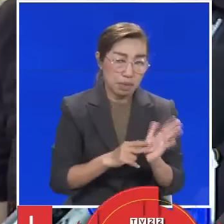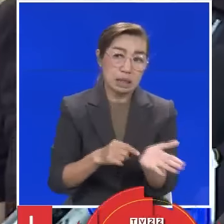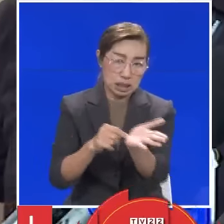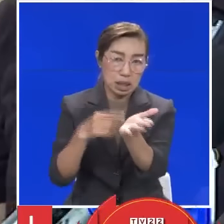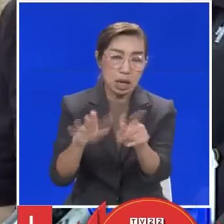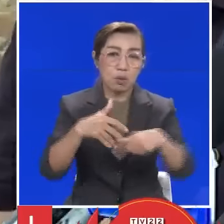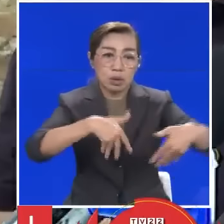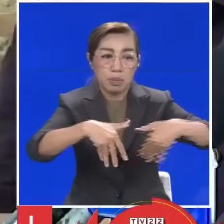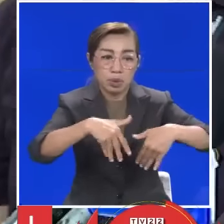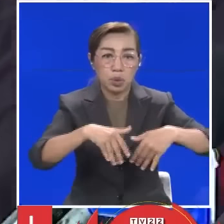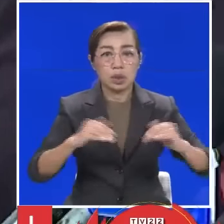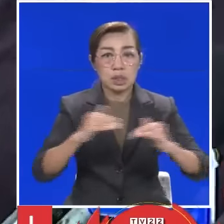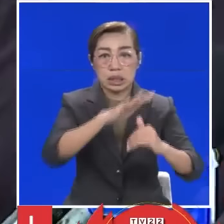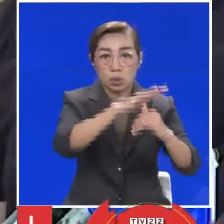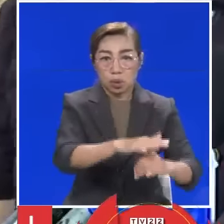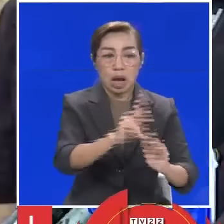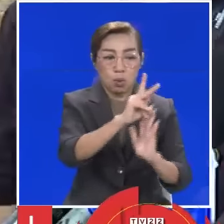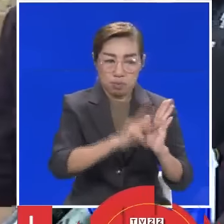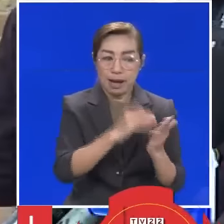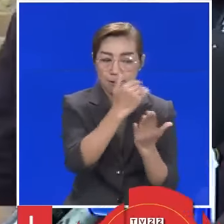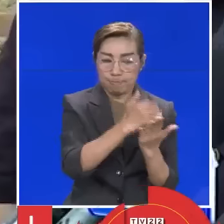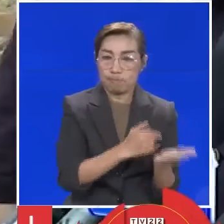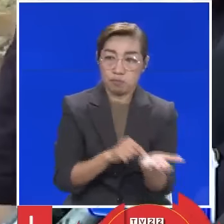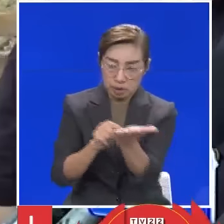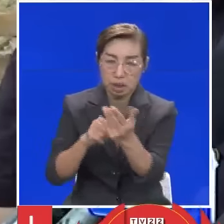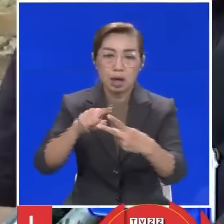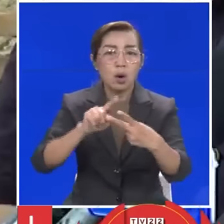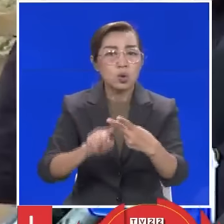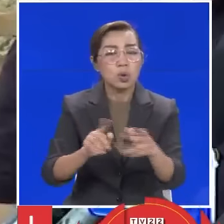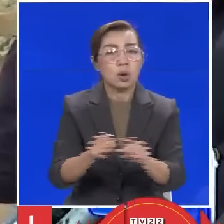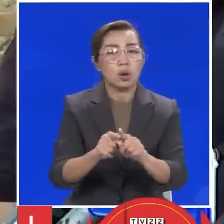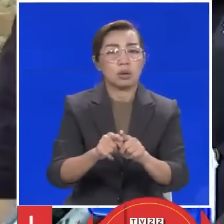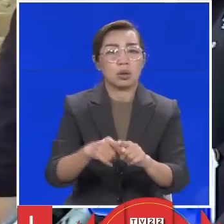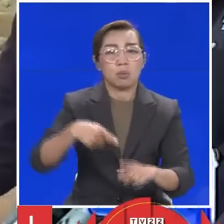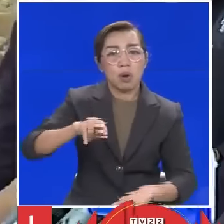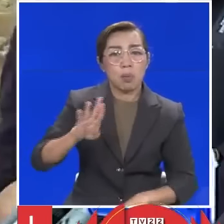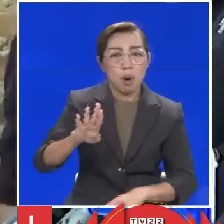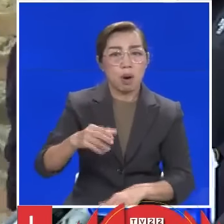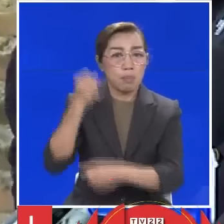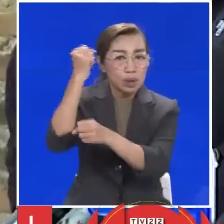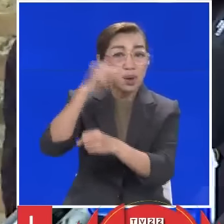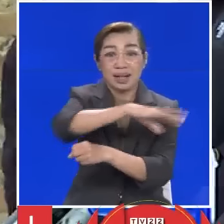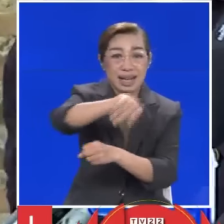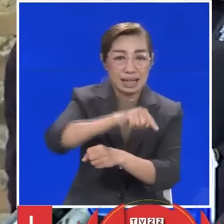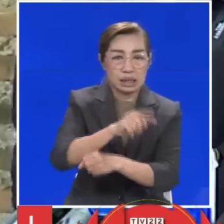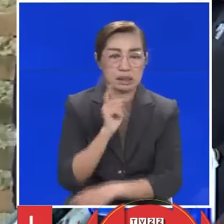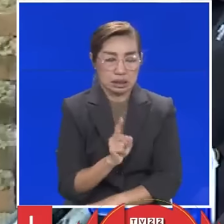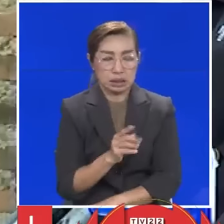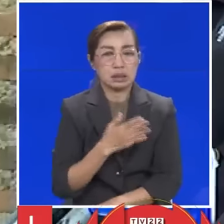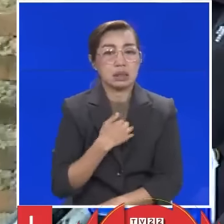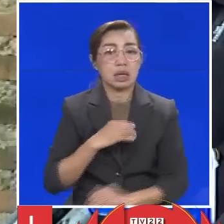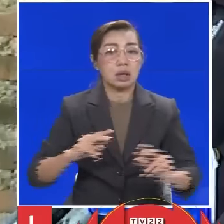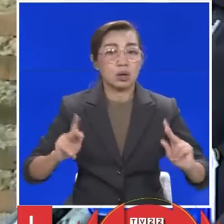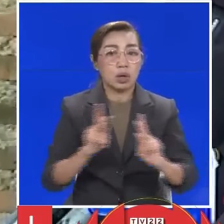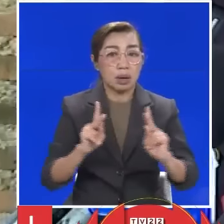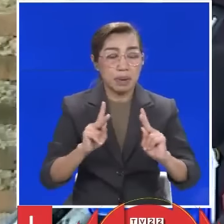าพขั้นพื้นฐานของประชาชนอยู่แล้วรวมถึงพรบชุมนุมด้วยนะครับจริงๆเรื่องนี้เนี่ยก็มีการพิจารณากันในคณะกรรมการยุติธรรม